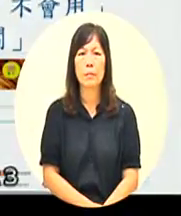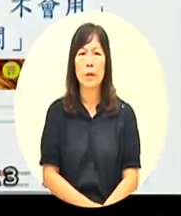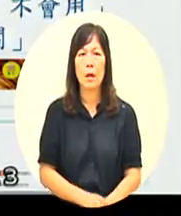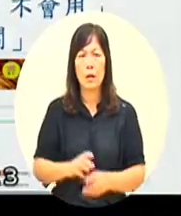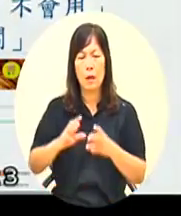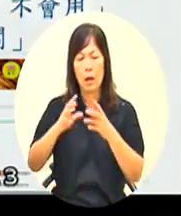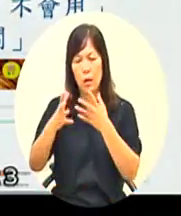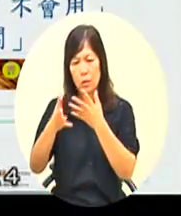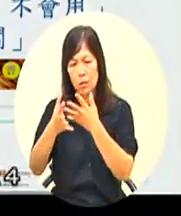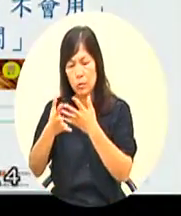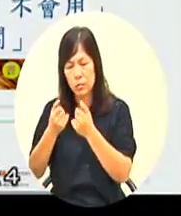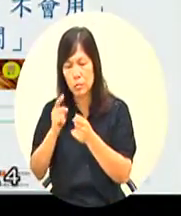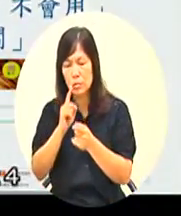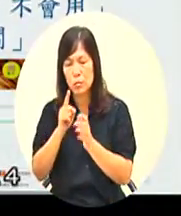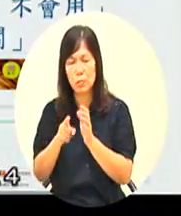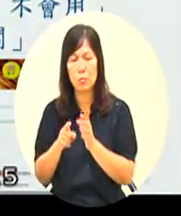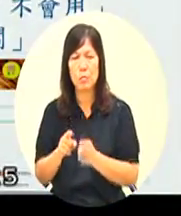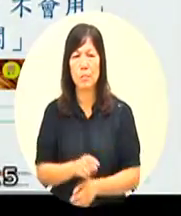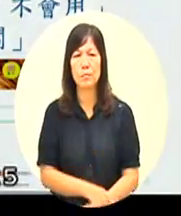小的学生哦，在